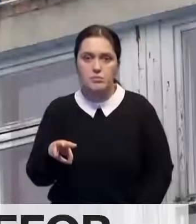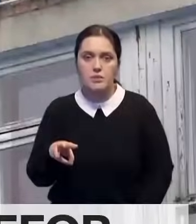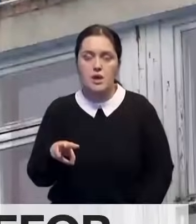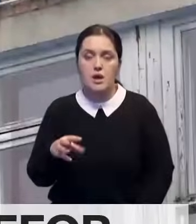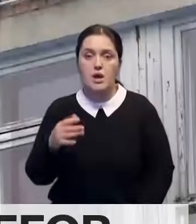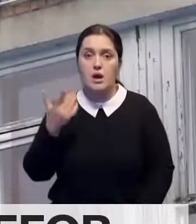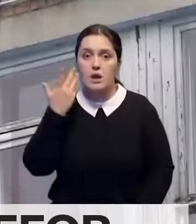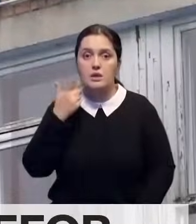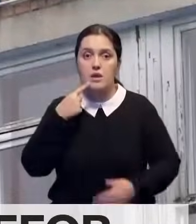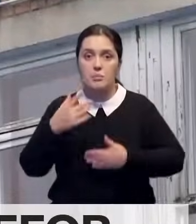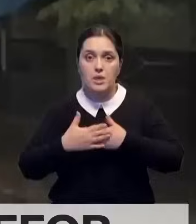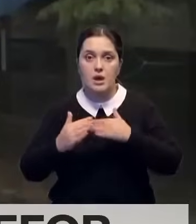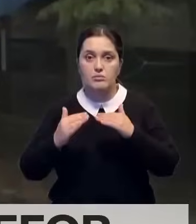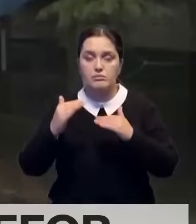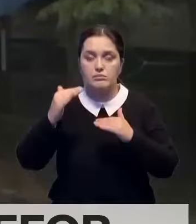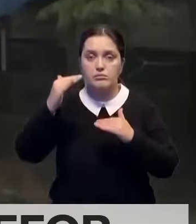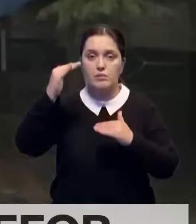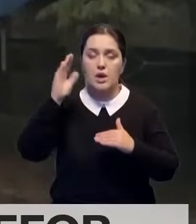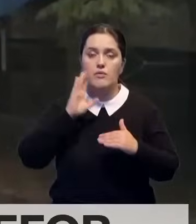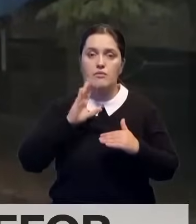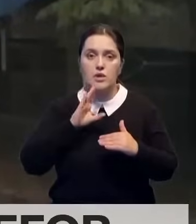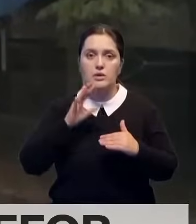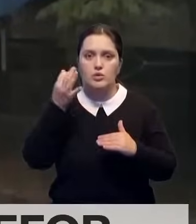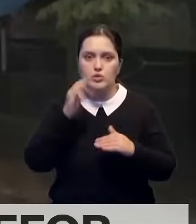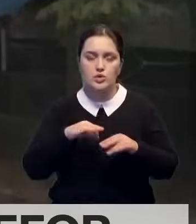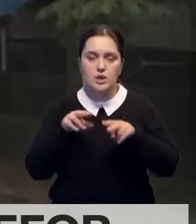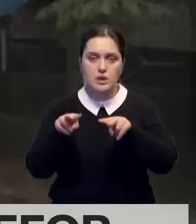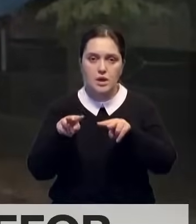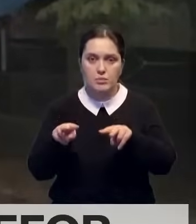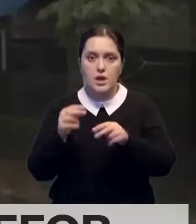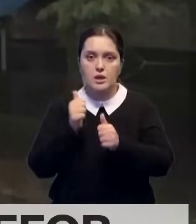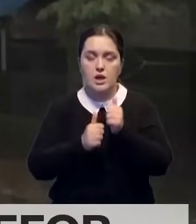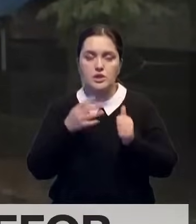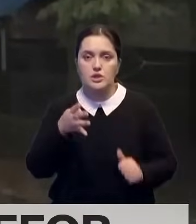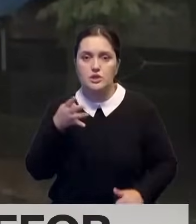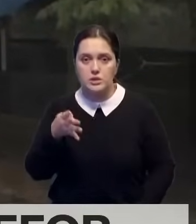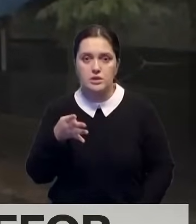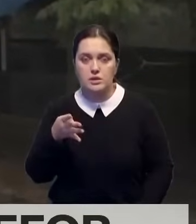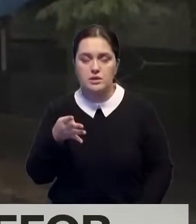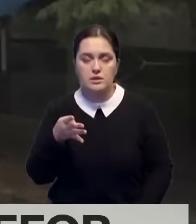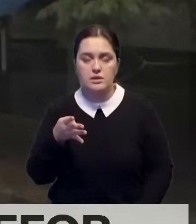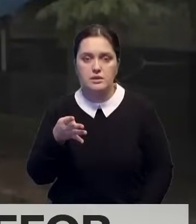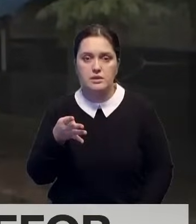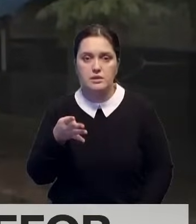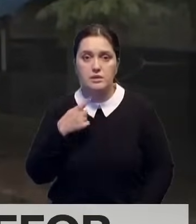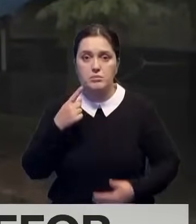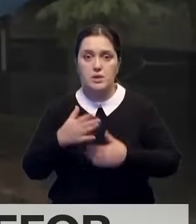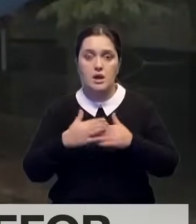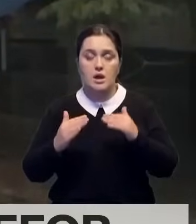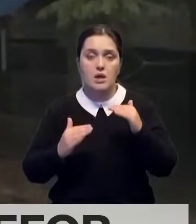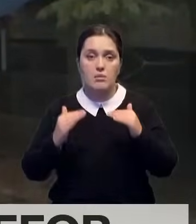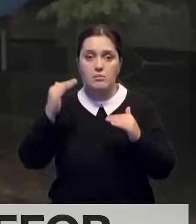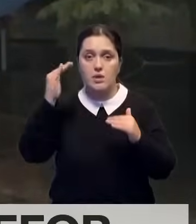нас приближается к критическому уровню, у нас учащенные наблюдения производятся каждые 4 часа. И при приближении к